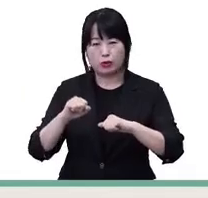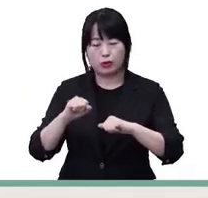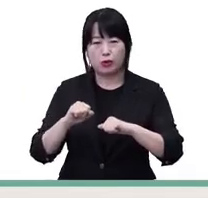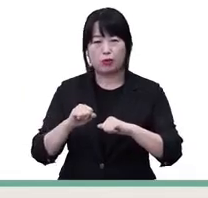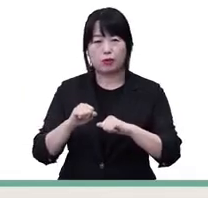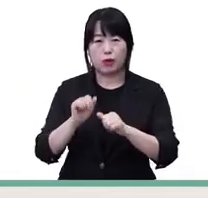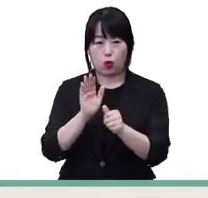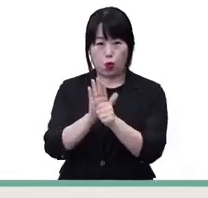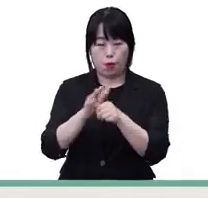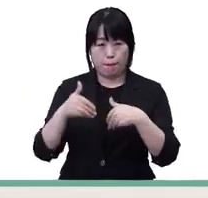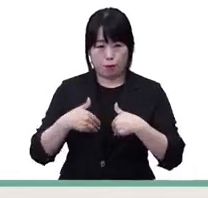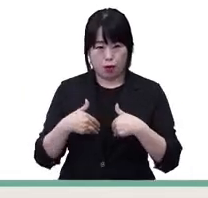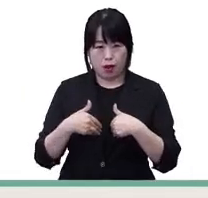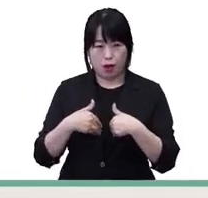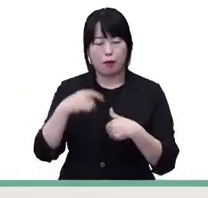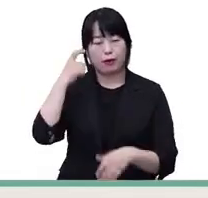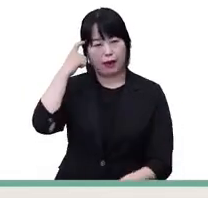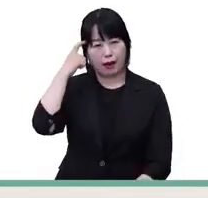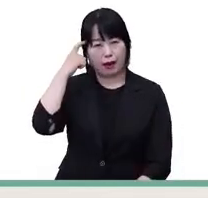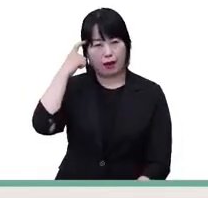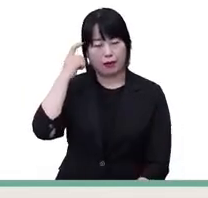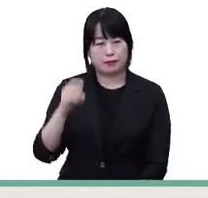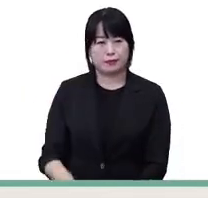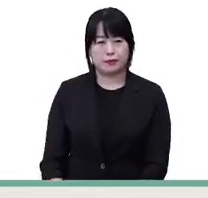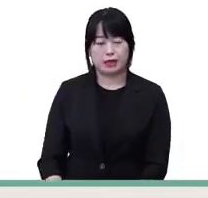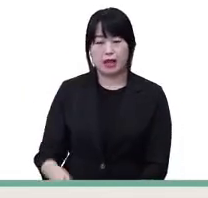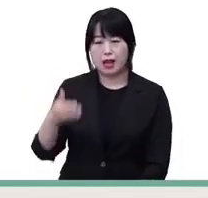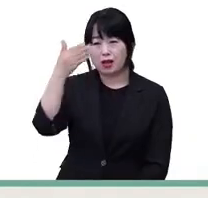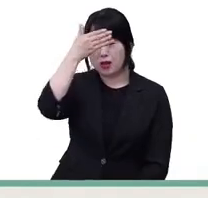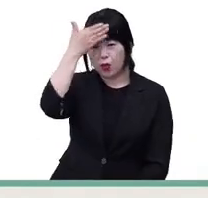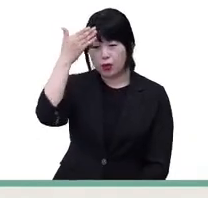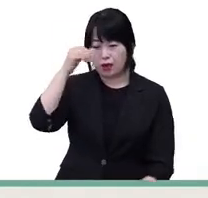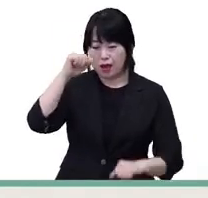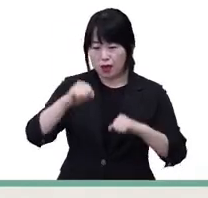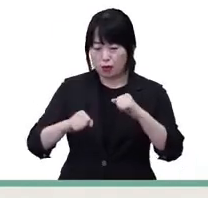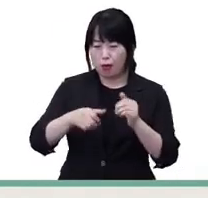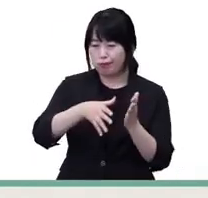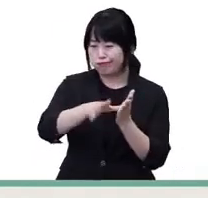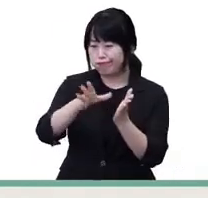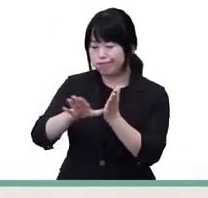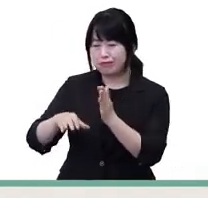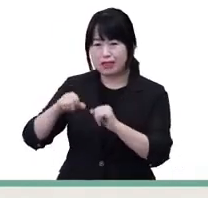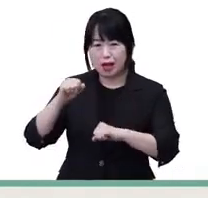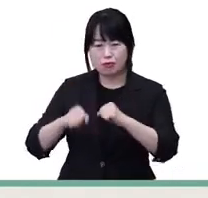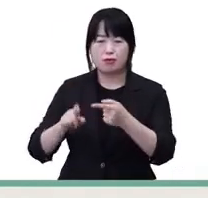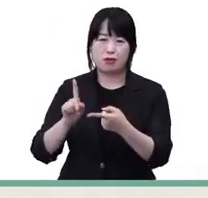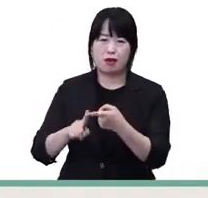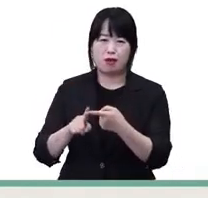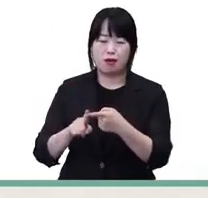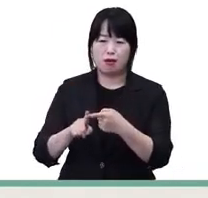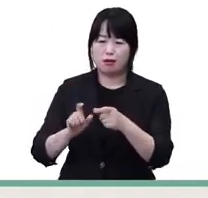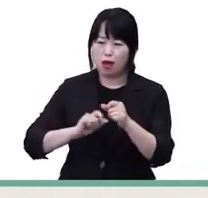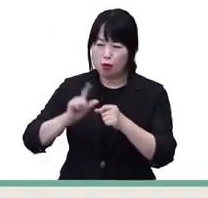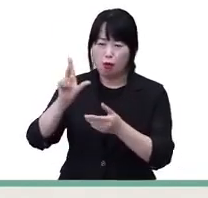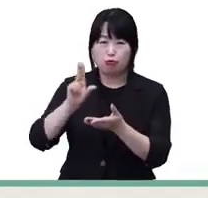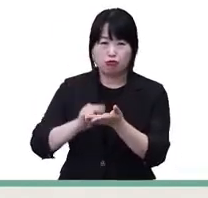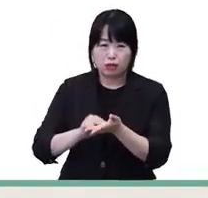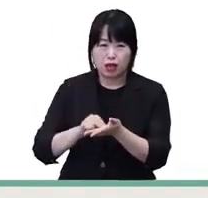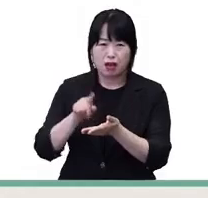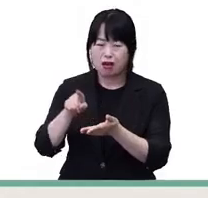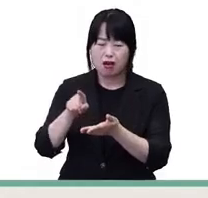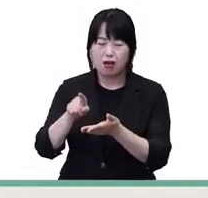했었고요. 그런데 이제 그 청소년을 너무 범죄화한다라는 그런 인식이 있어서 이 위기라는 용어를